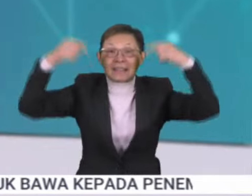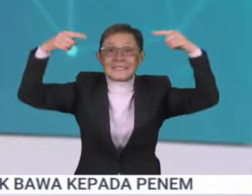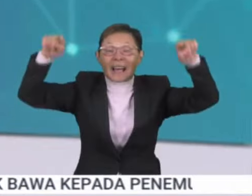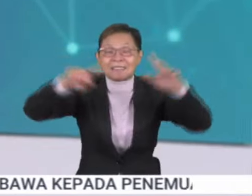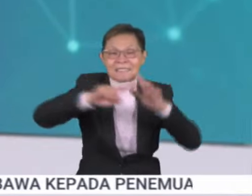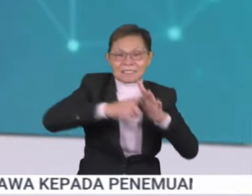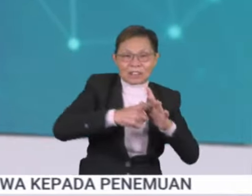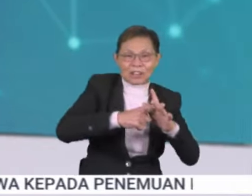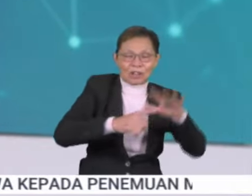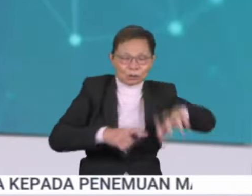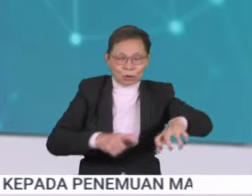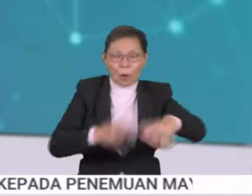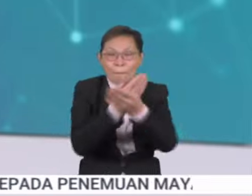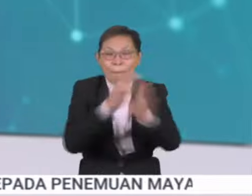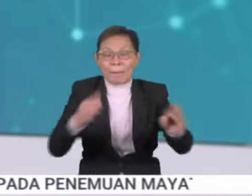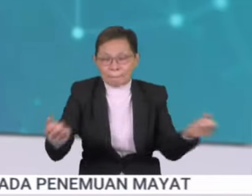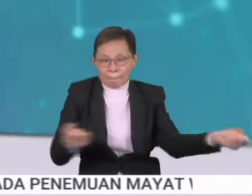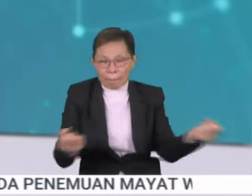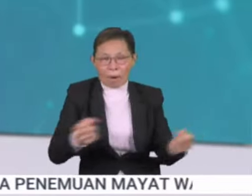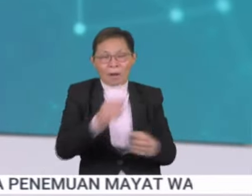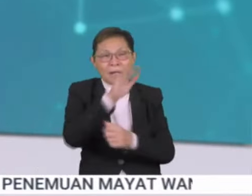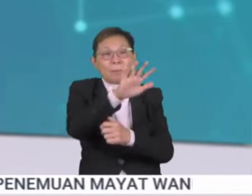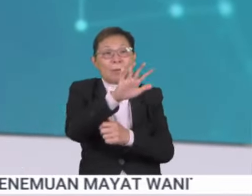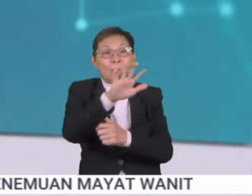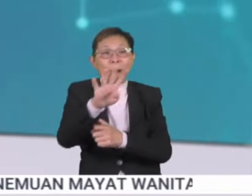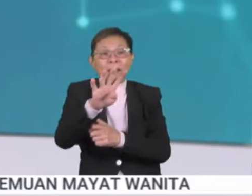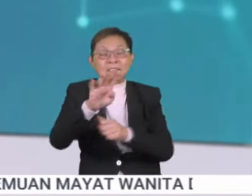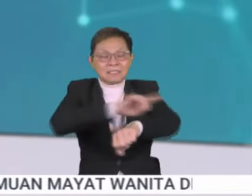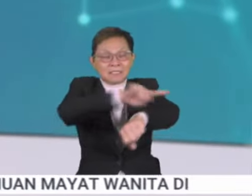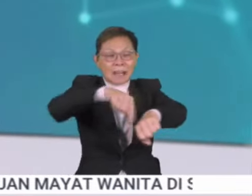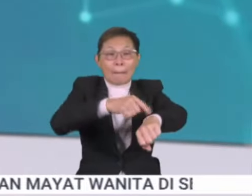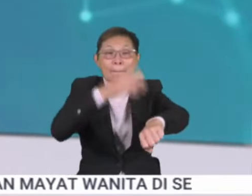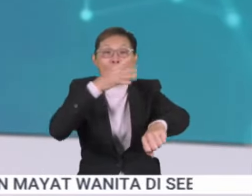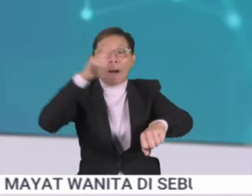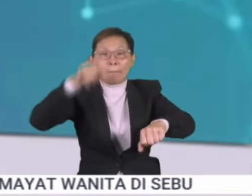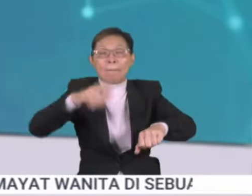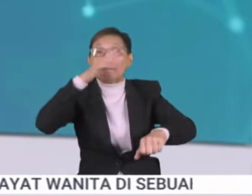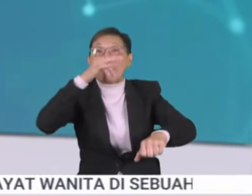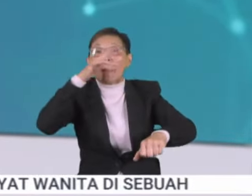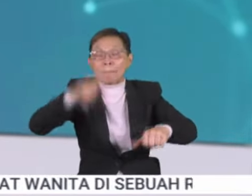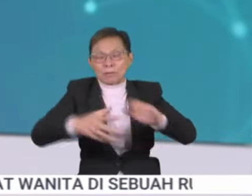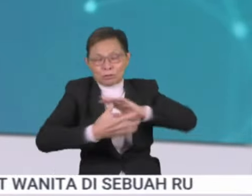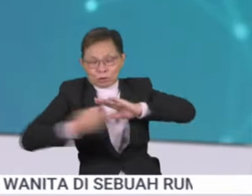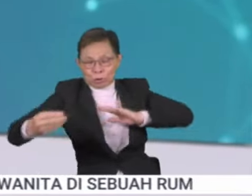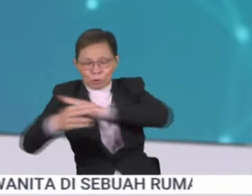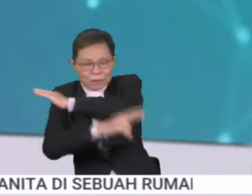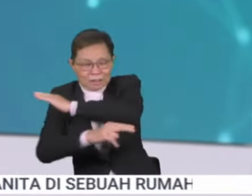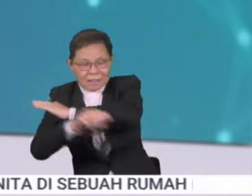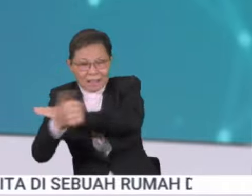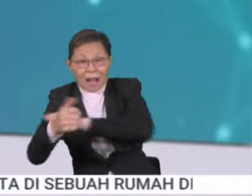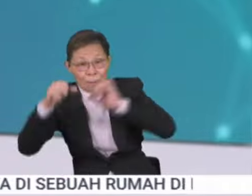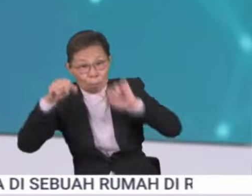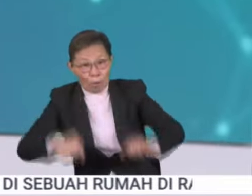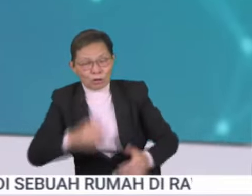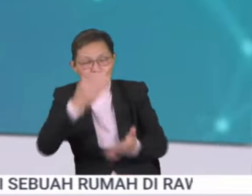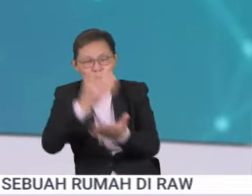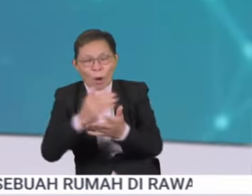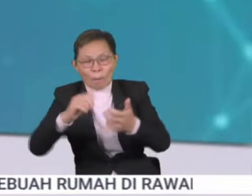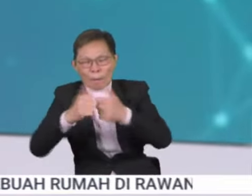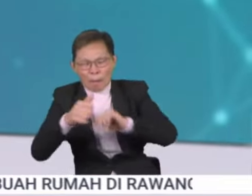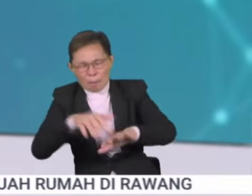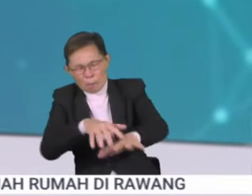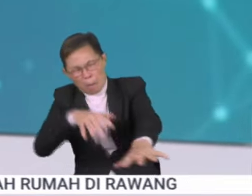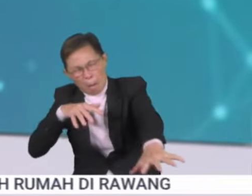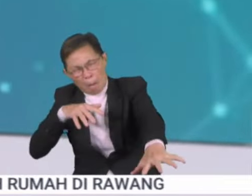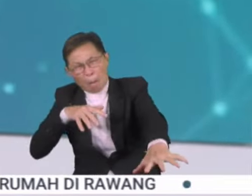Kejayaan pelaksanaan zon bebas kenderaan 54 jam di Melaka wajar dicontohi negeri lain. Selain mampu mengatasi masalah